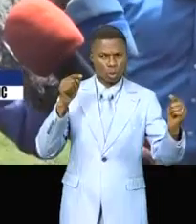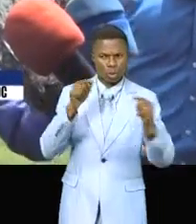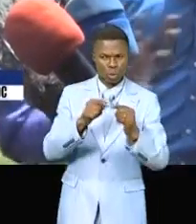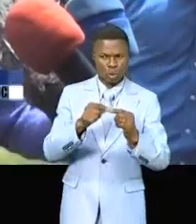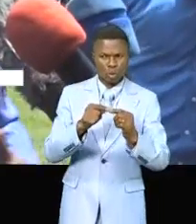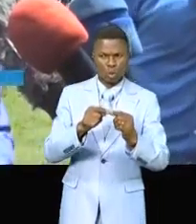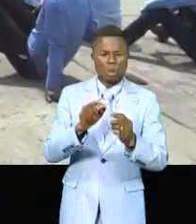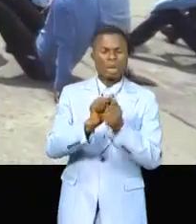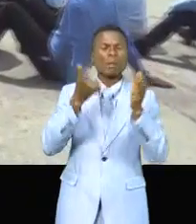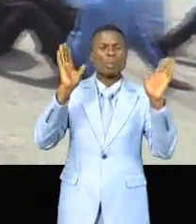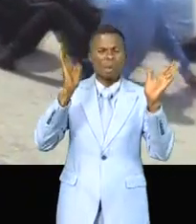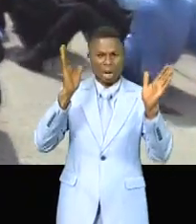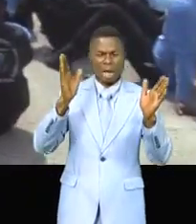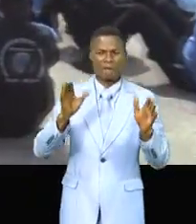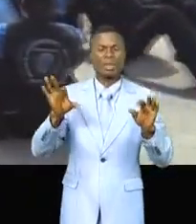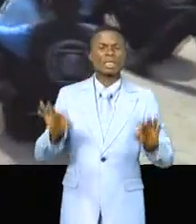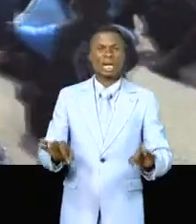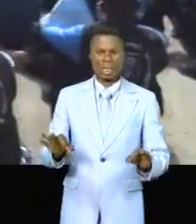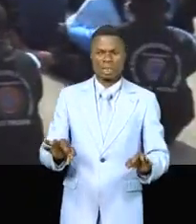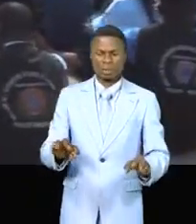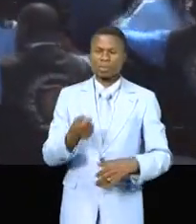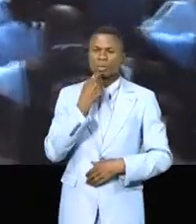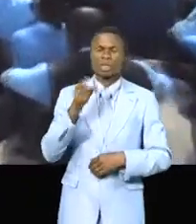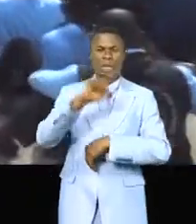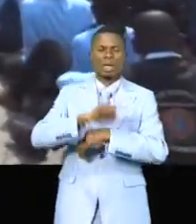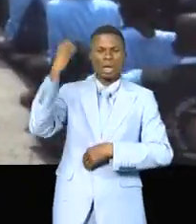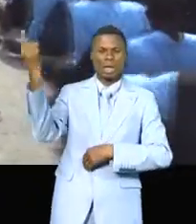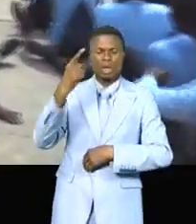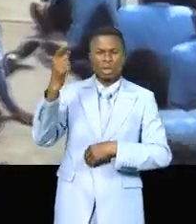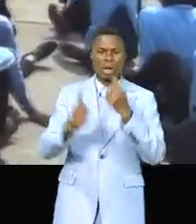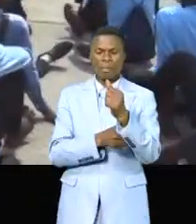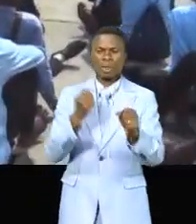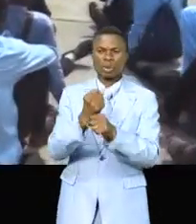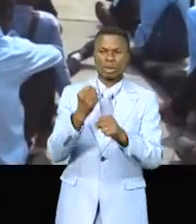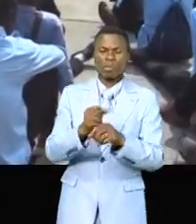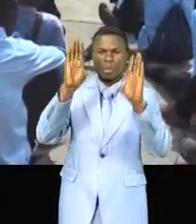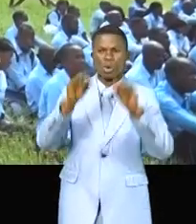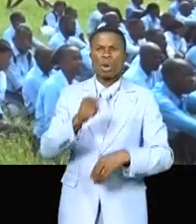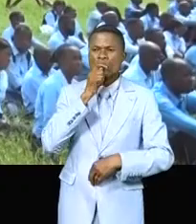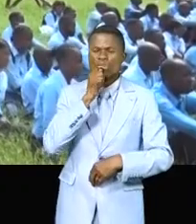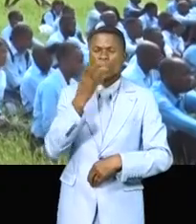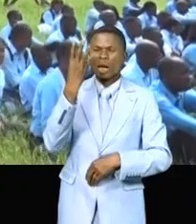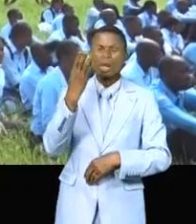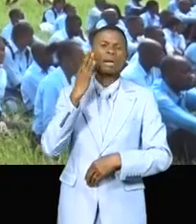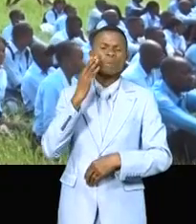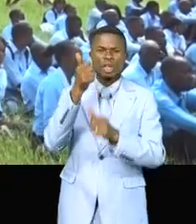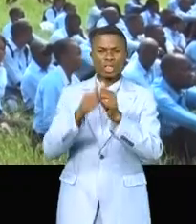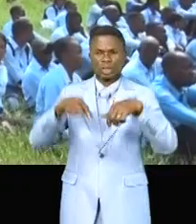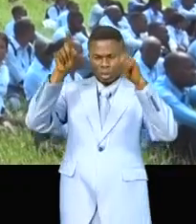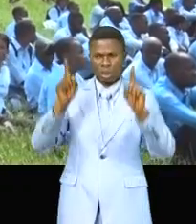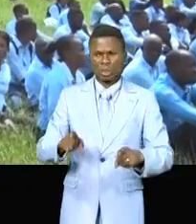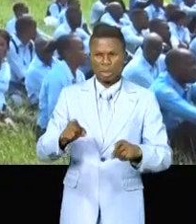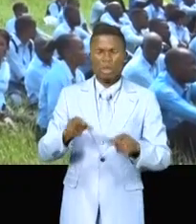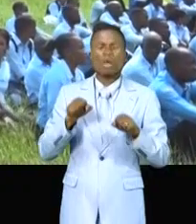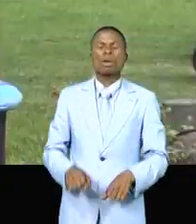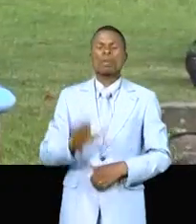les catastrophes naturelles. Pour la petite histoire, la Journée internationale des sapeurs-pompiers est observée le 4 mai de chaque année. C'est suite à la mort des